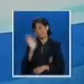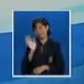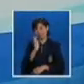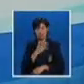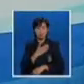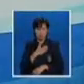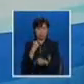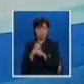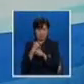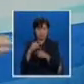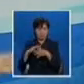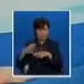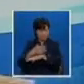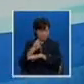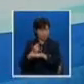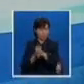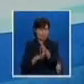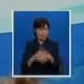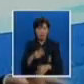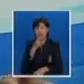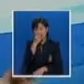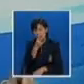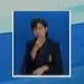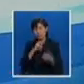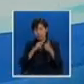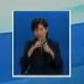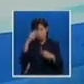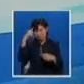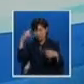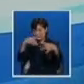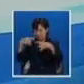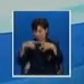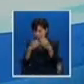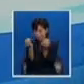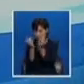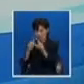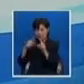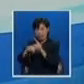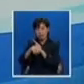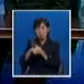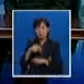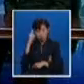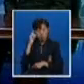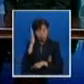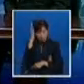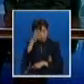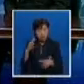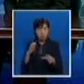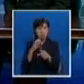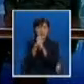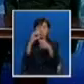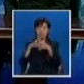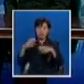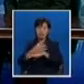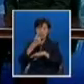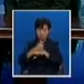การเมืองมานานเนี่ยเห็นสถานการณ์อย่างนี้เห็นความแตกแยกในทางความคิดผมรู้ว่ายังไงก็ต้องมีคำตอบทางการเมืองแล้วก็ไม่ใช่เฉพาะเรื่องว่า